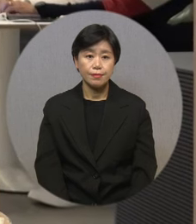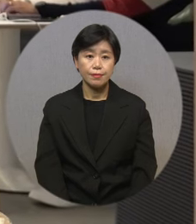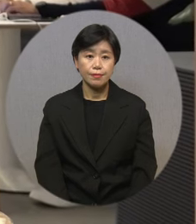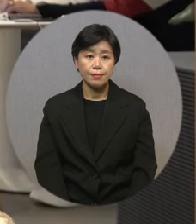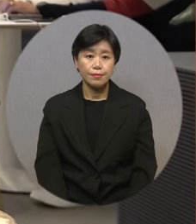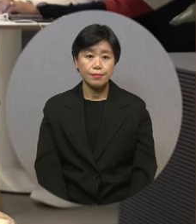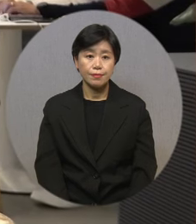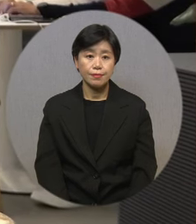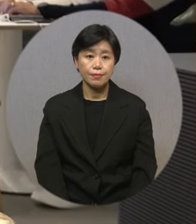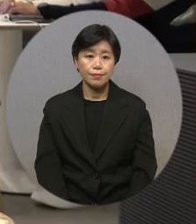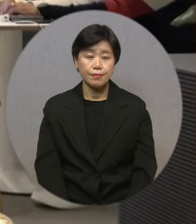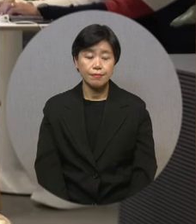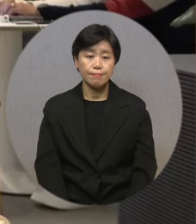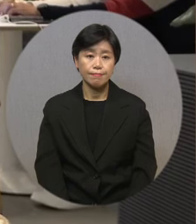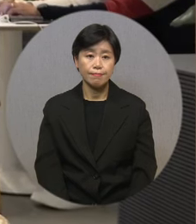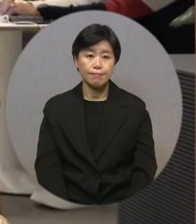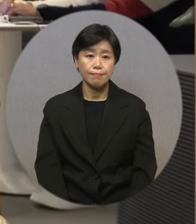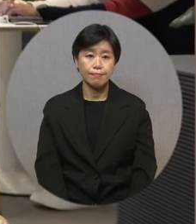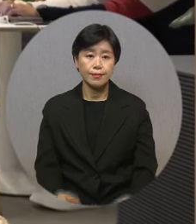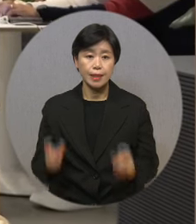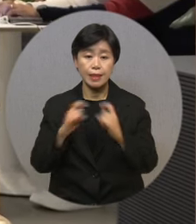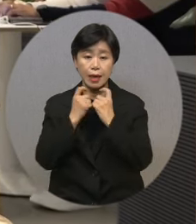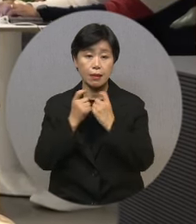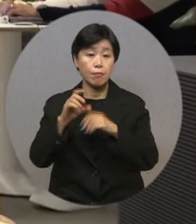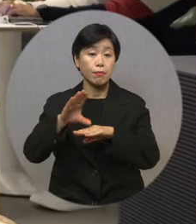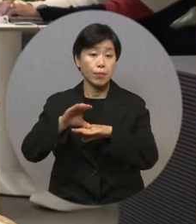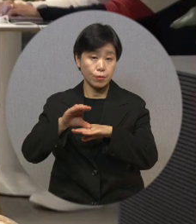유튜브 개인 채널도